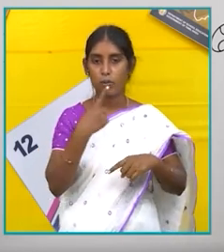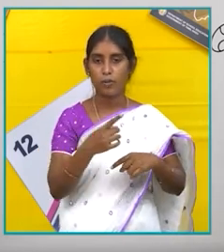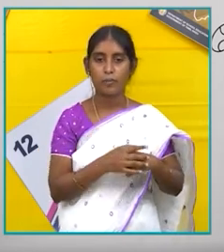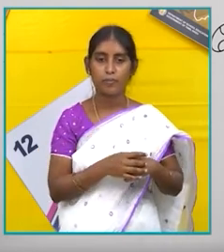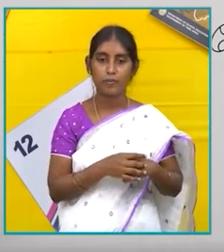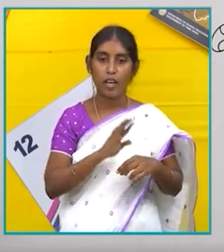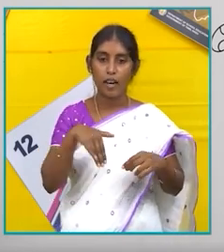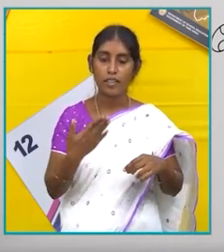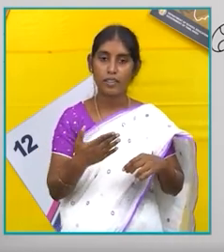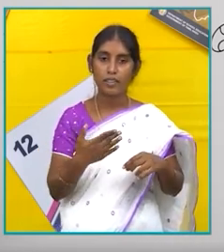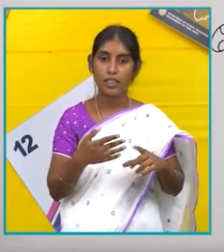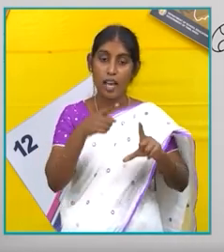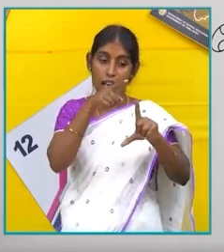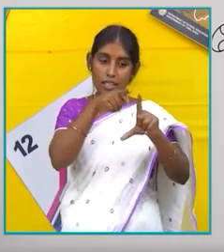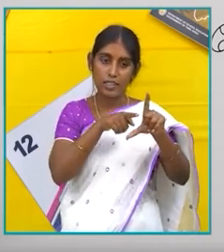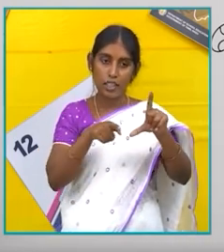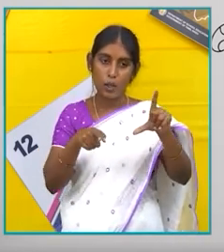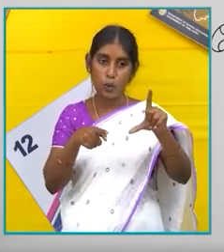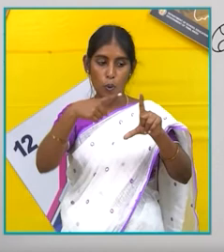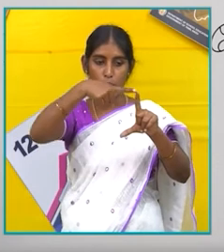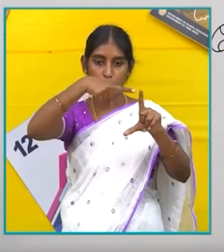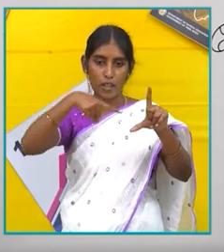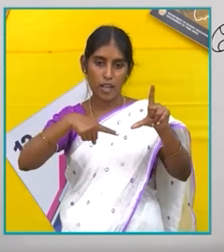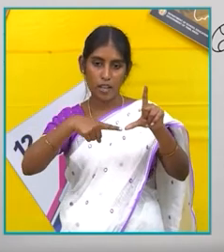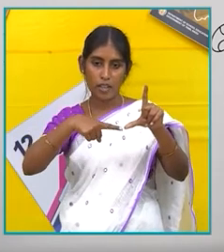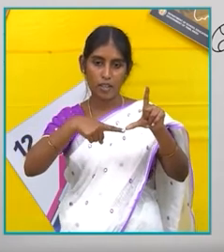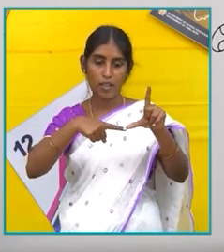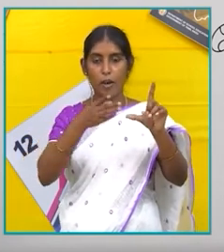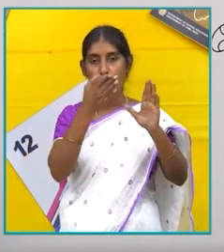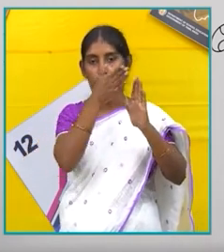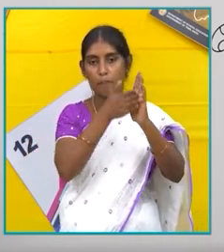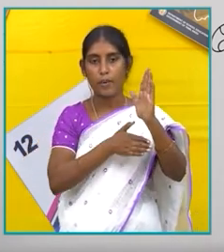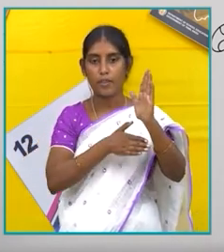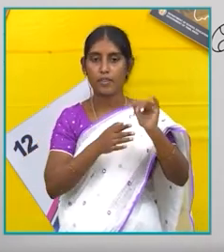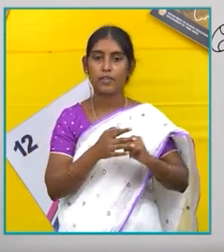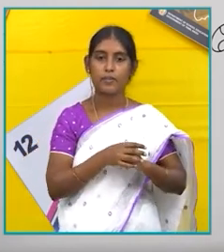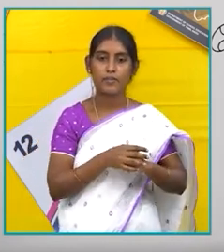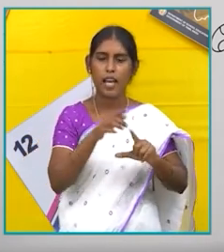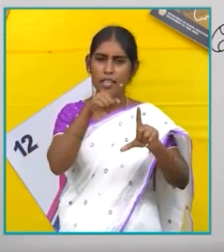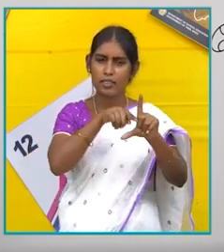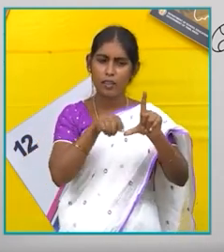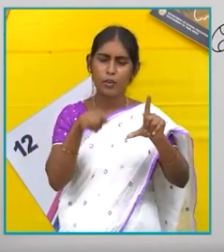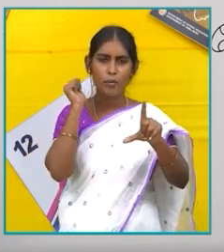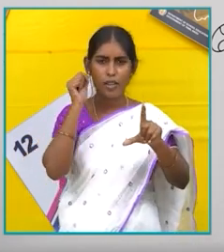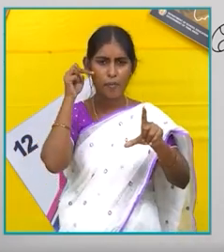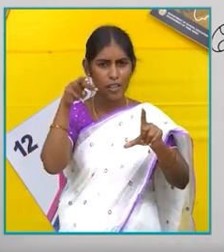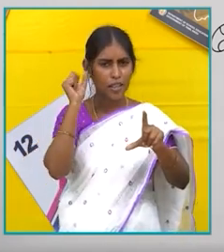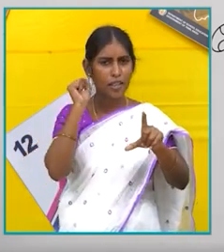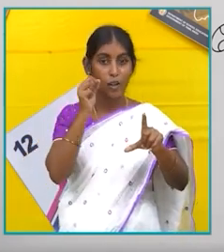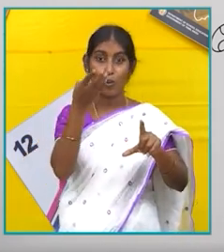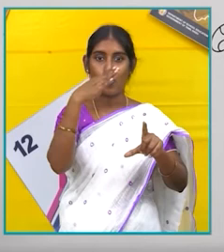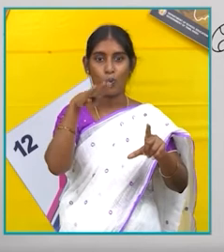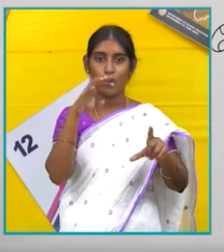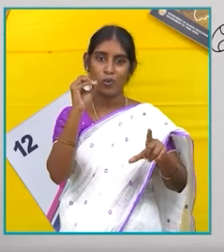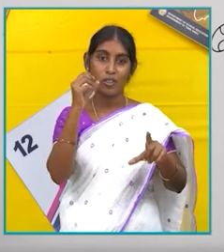முக்கோணங்கள் அடுத்து செங்கோணம் கர்ணம் பக்கம் செங்கோணம்னாலே நமக்கு தெரியும் இல்லையா 90 டிகிரி சோ அது